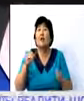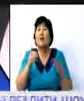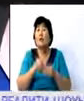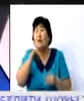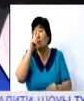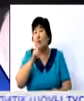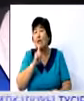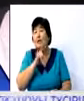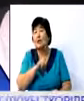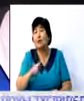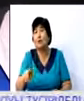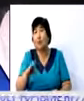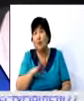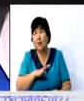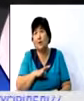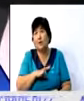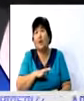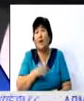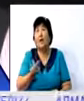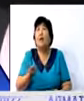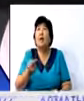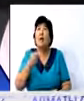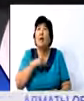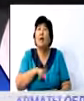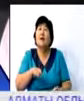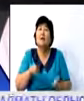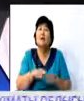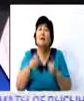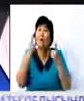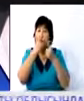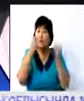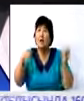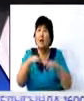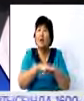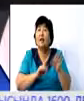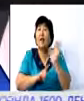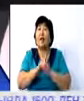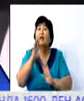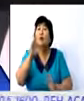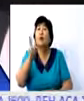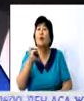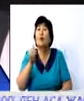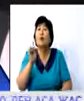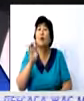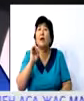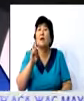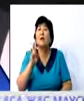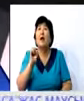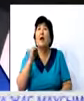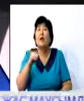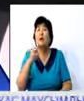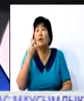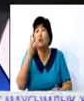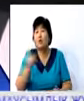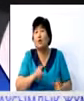жүзі болды. Халқымызға мынандай үндеу тастадық. Алла келе жатқан Құрбан айтта, Алла қаласа Құрбан айттың үш күнінде